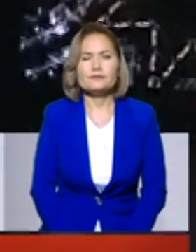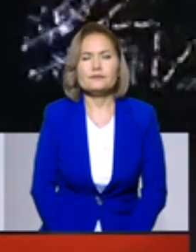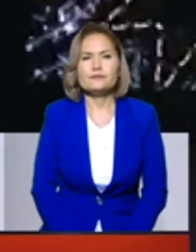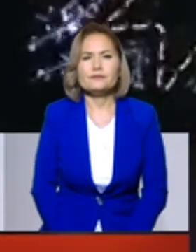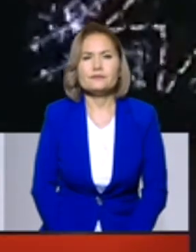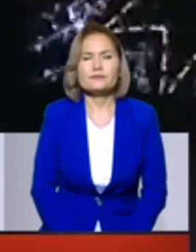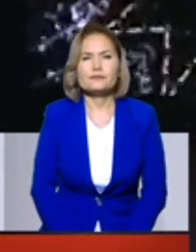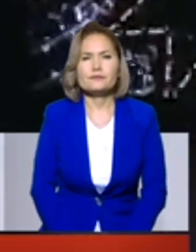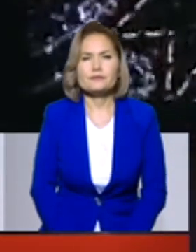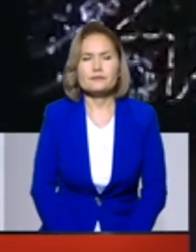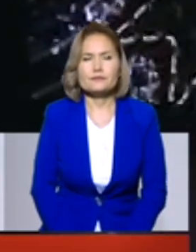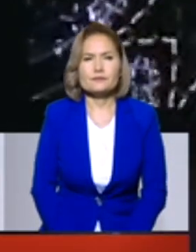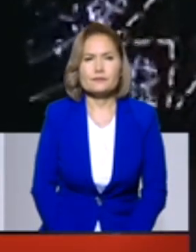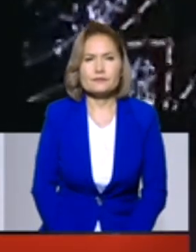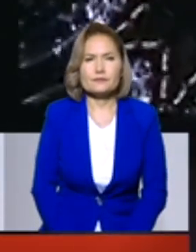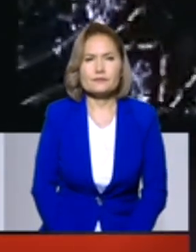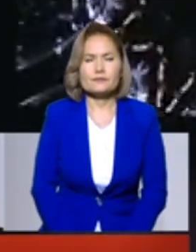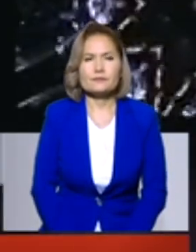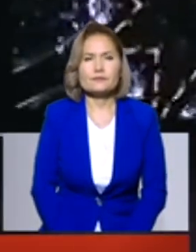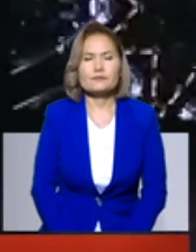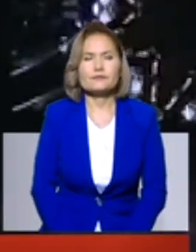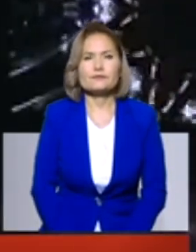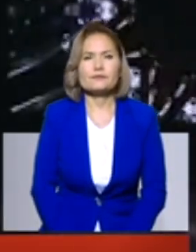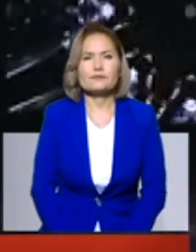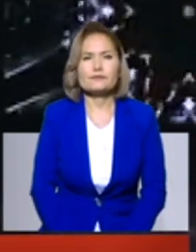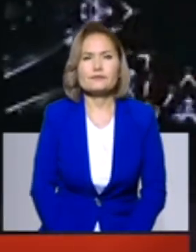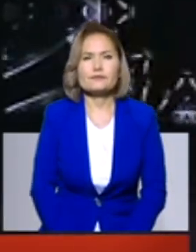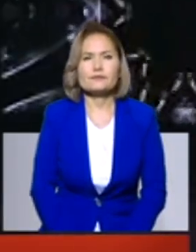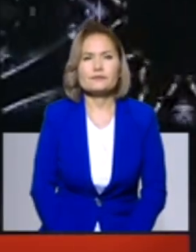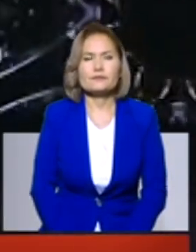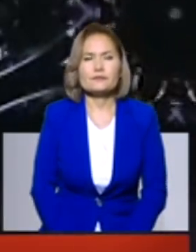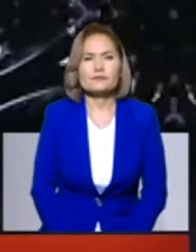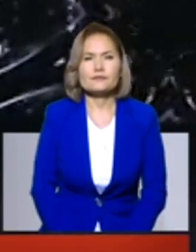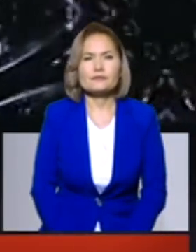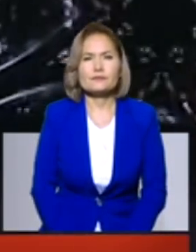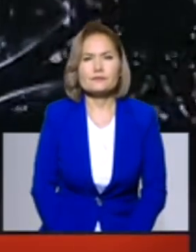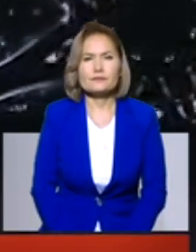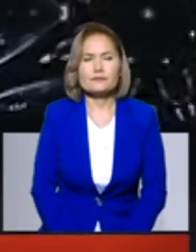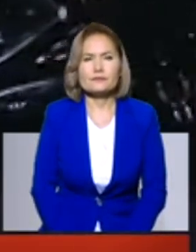Қуан Нұрақын, Бауыржан Сәлмеке, Қазақстан ұлттық телеарнасы, Алматы.